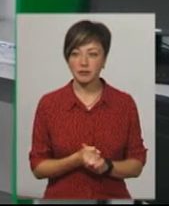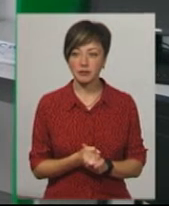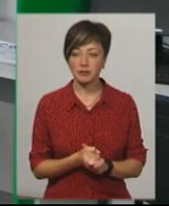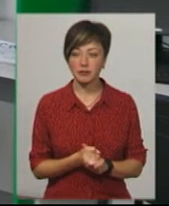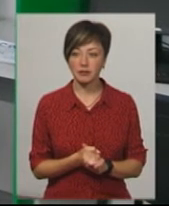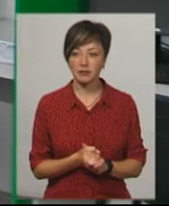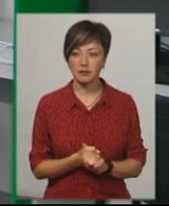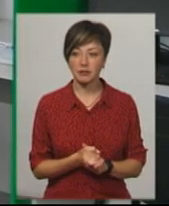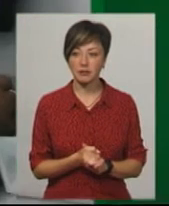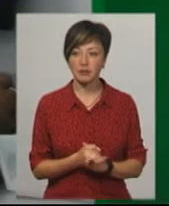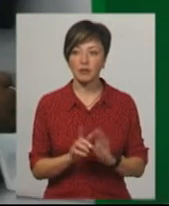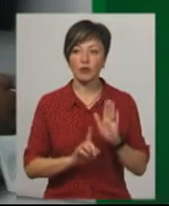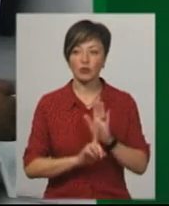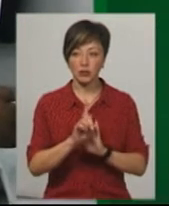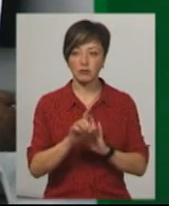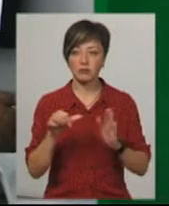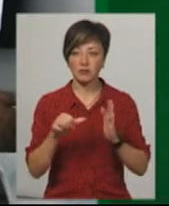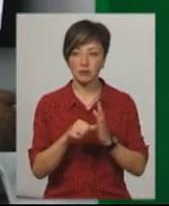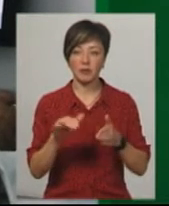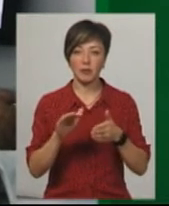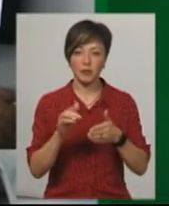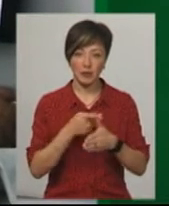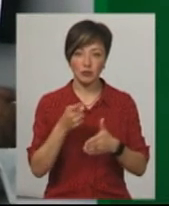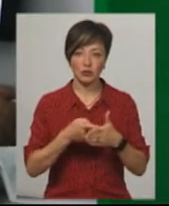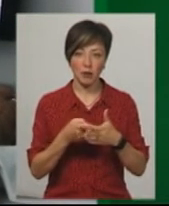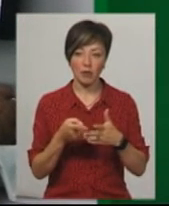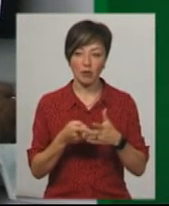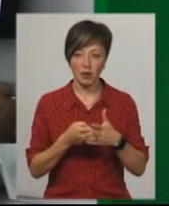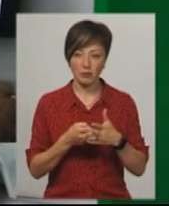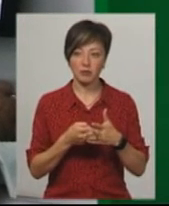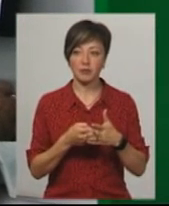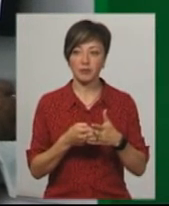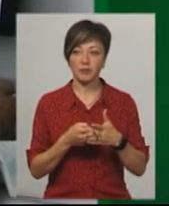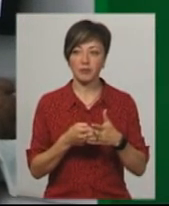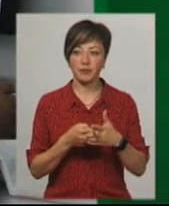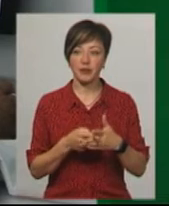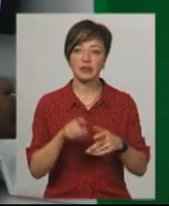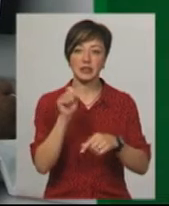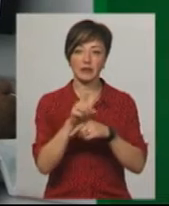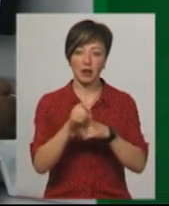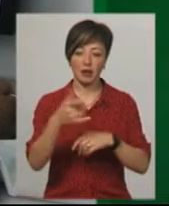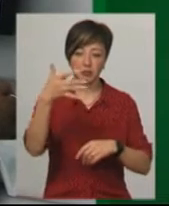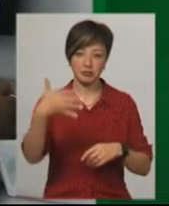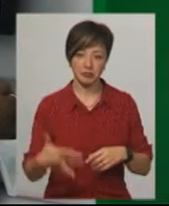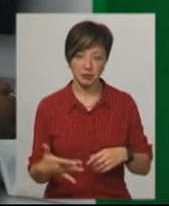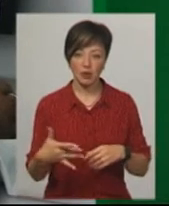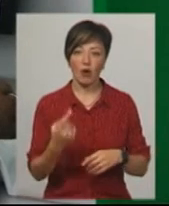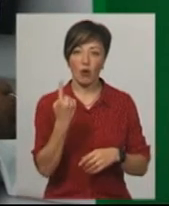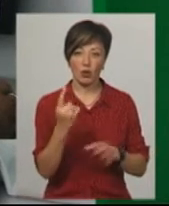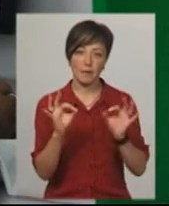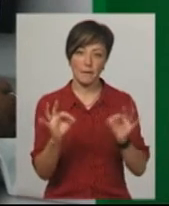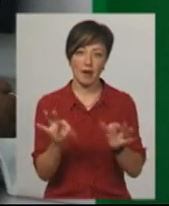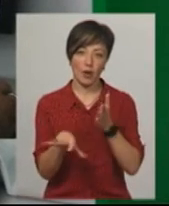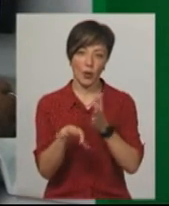розглядаємося. Давайте згодом розпочати. Ваше прізвище, ім'я, побачимо. Далі йде завдання і готові відповіді. Одна з них є